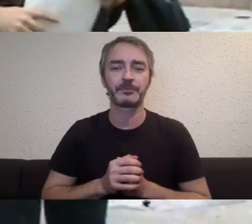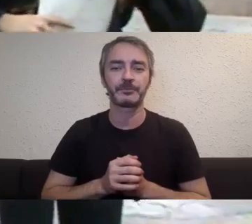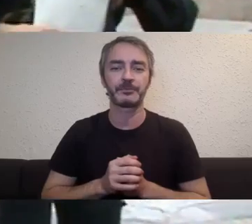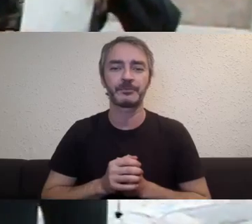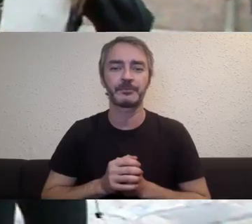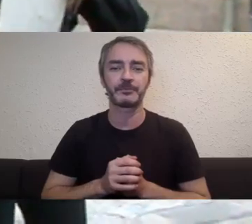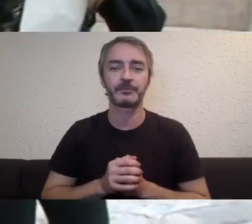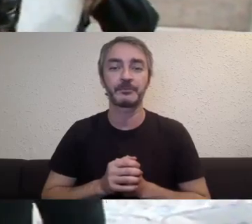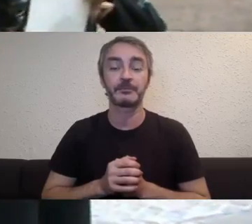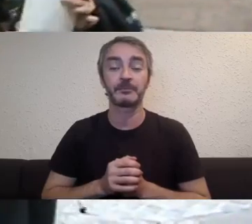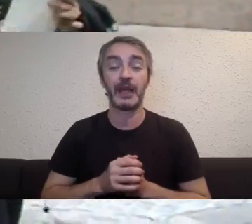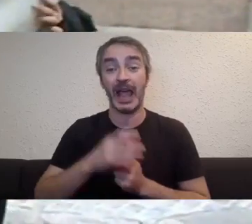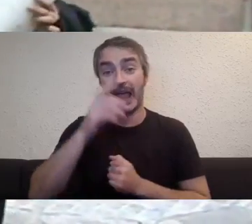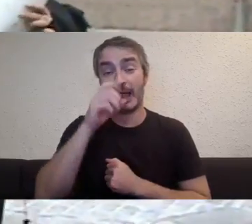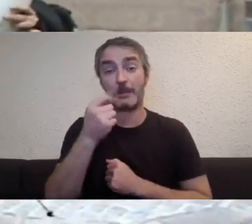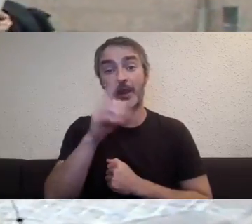que